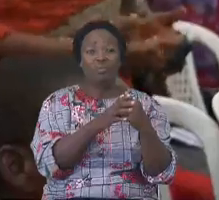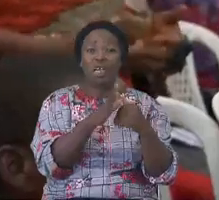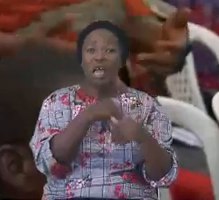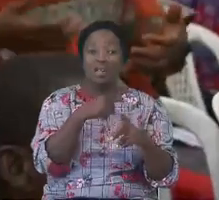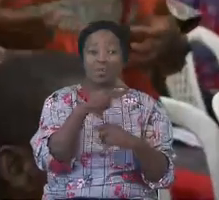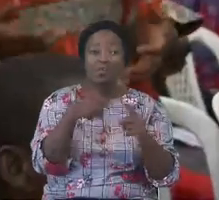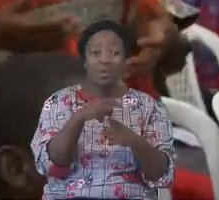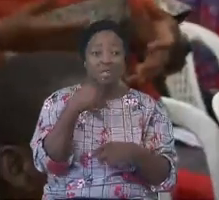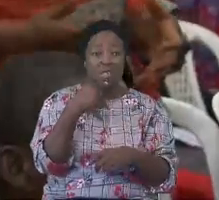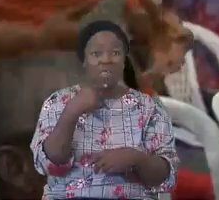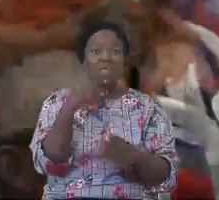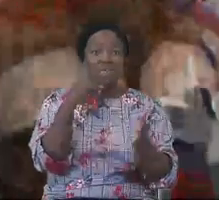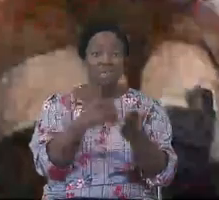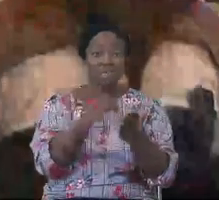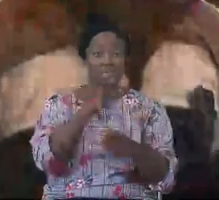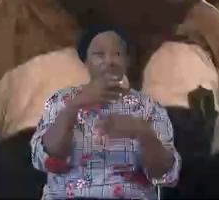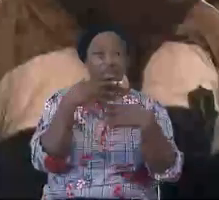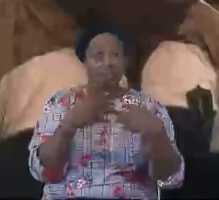Est satisfaisant pour le ciel.